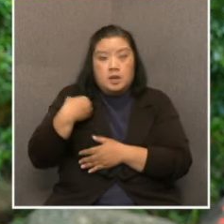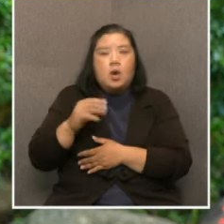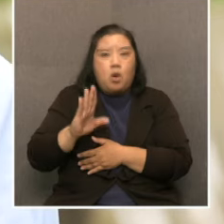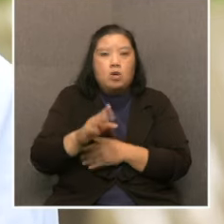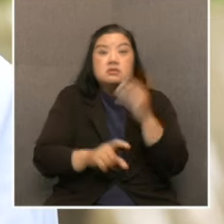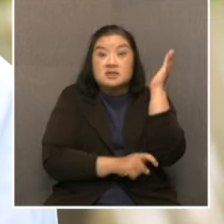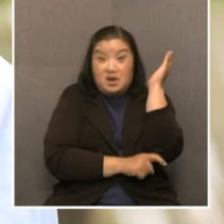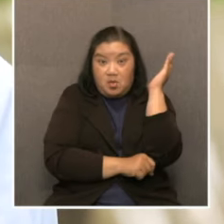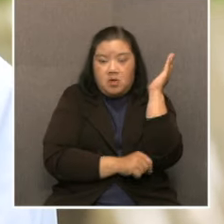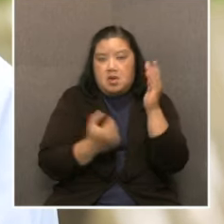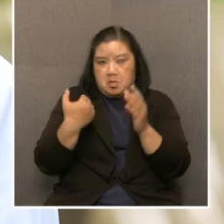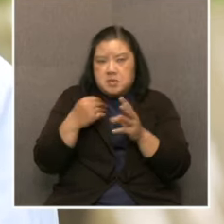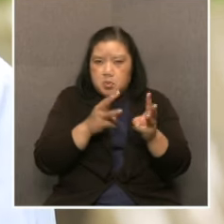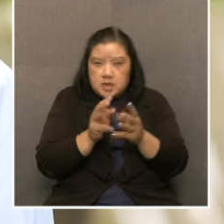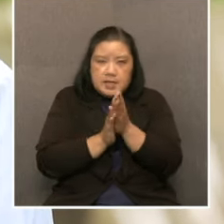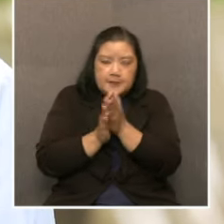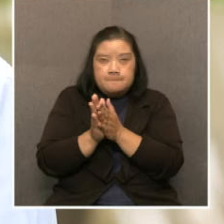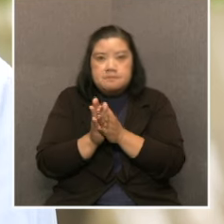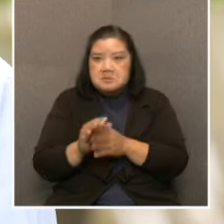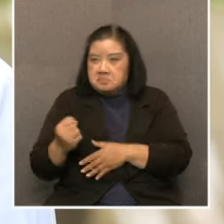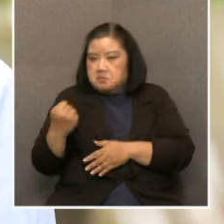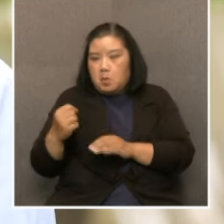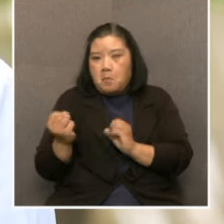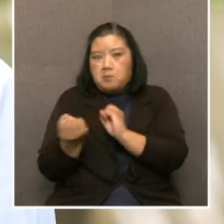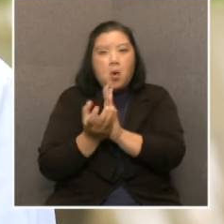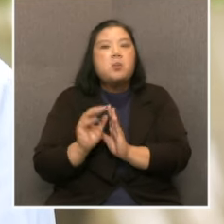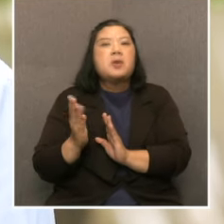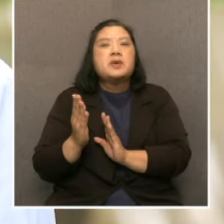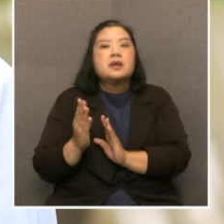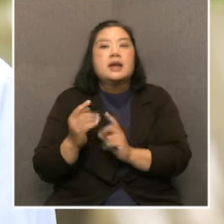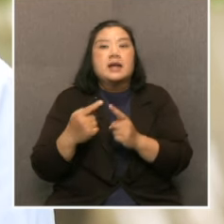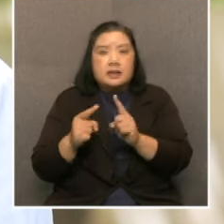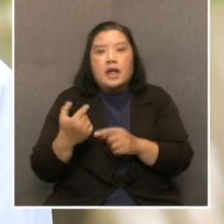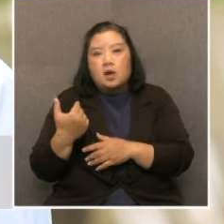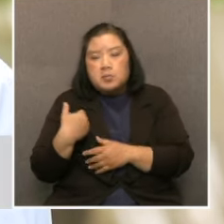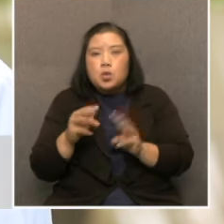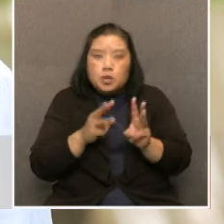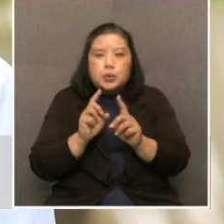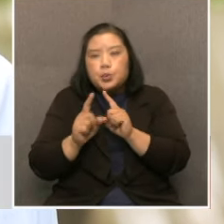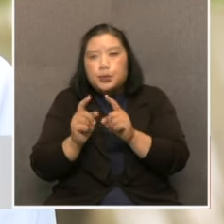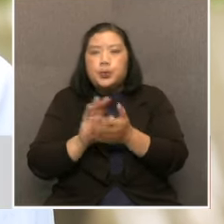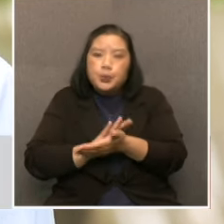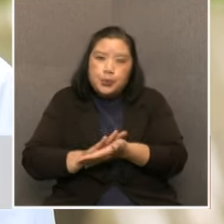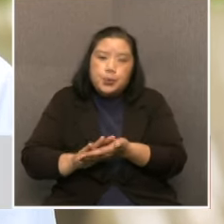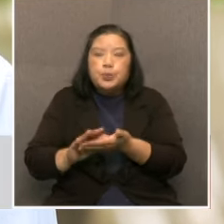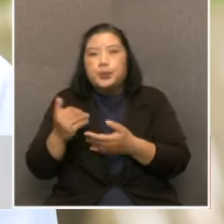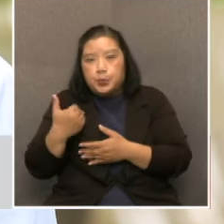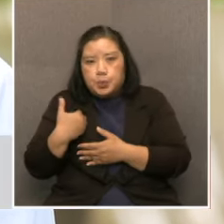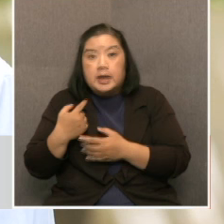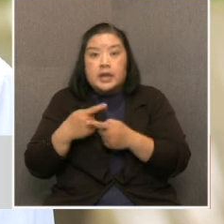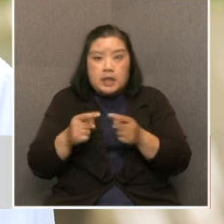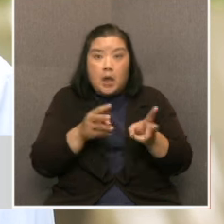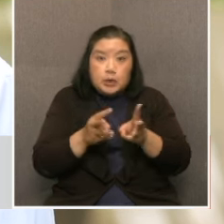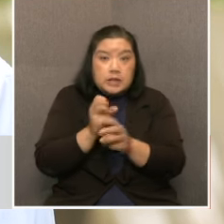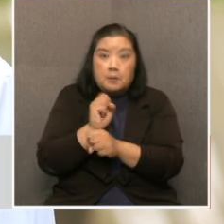ถานการณ์ที่มันผกผันแข่งขันแล้วก็เผชิญหน้าของมหาอำนาจแต่ช่องทางที่แคบเฉพาะตัว